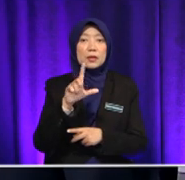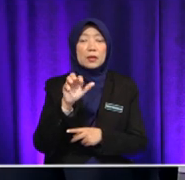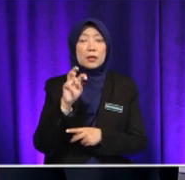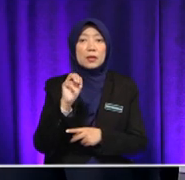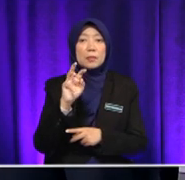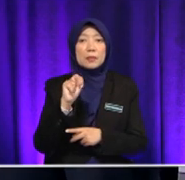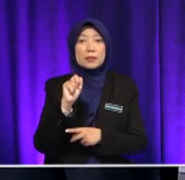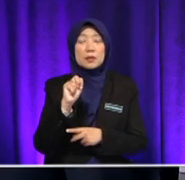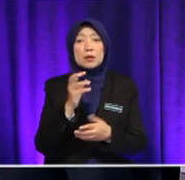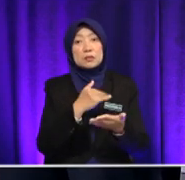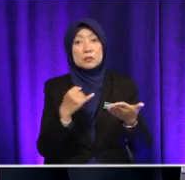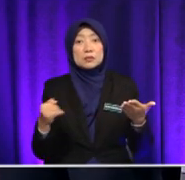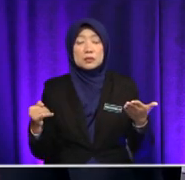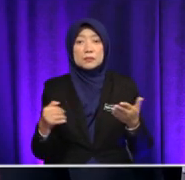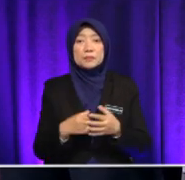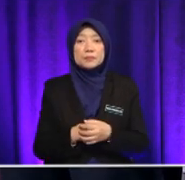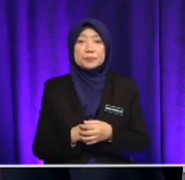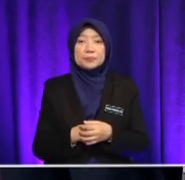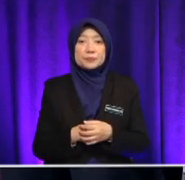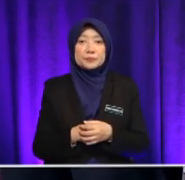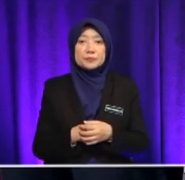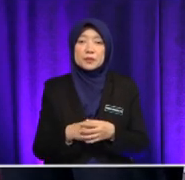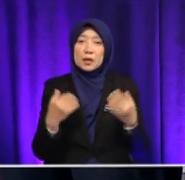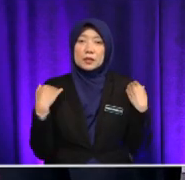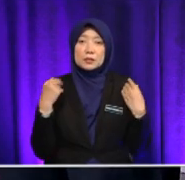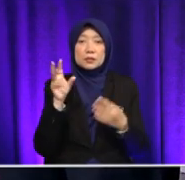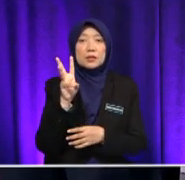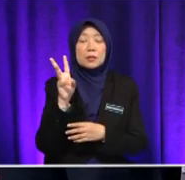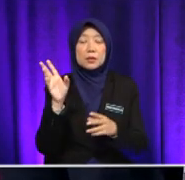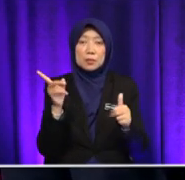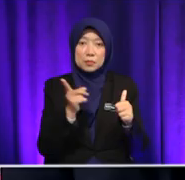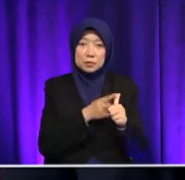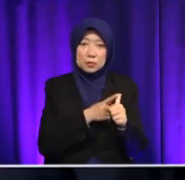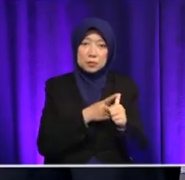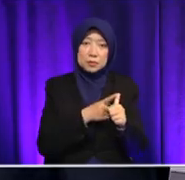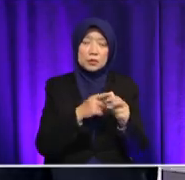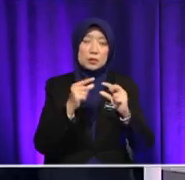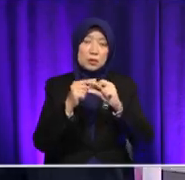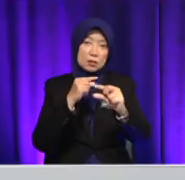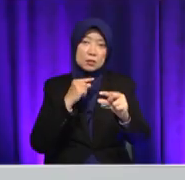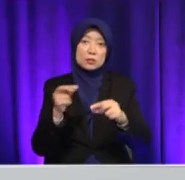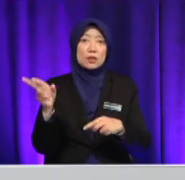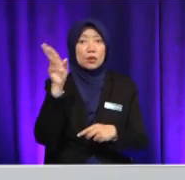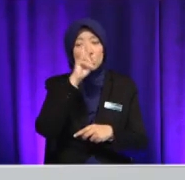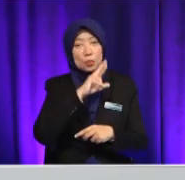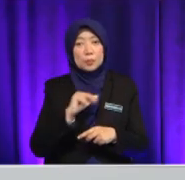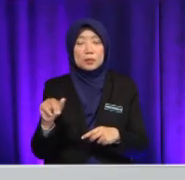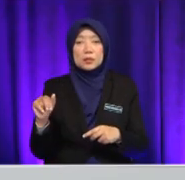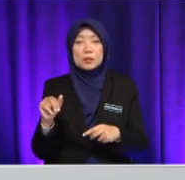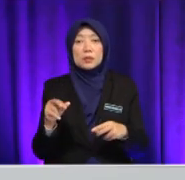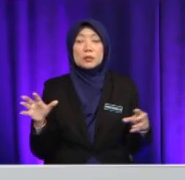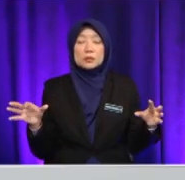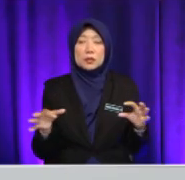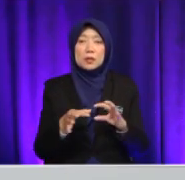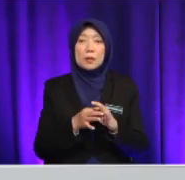ini ada juga yang pertama garis dan Rupee jalinan bentuk dan